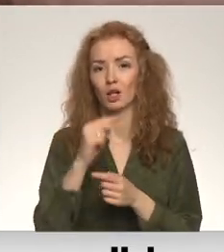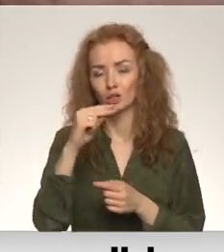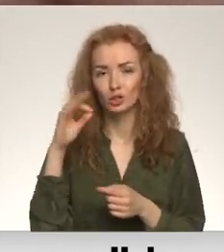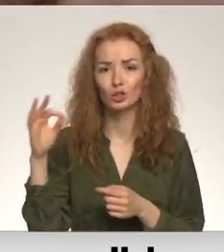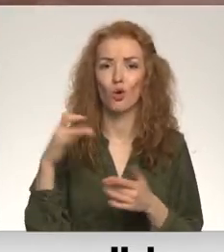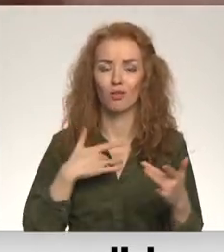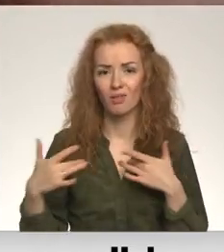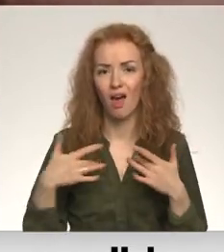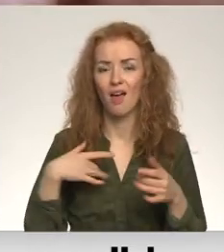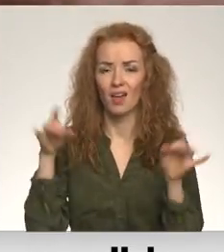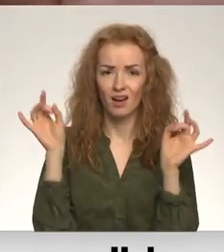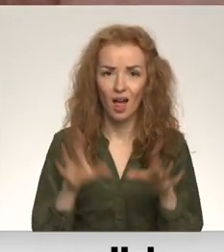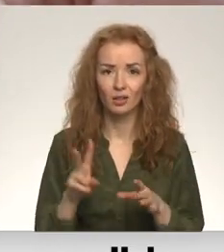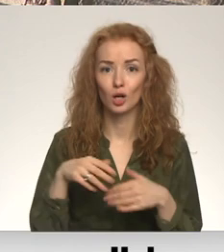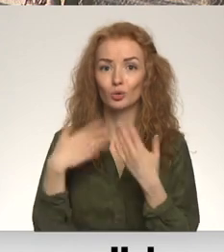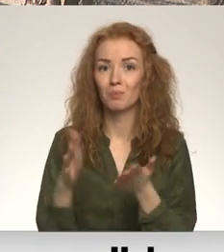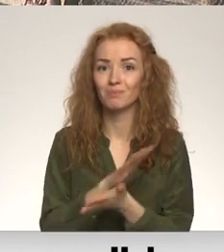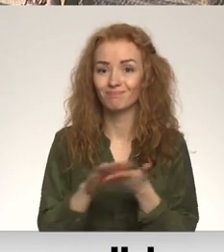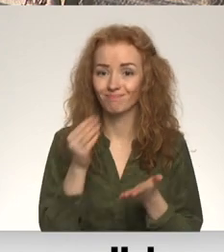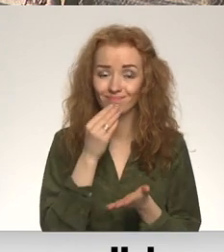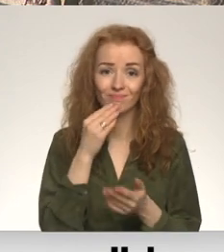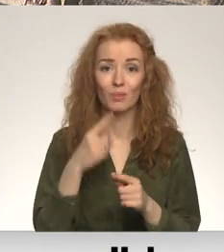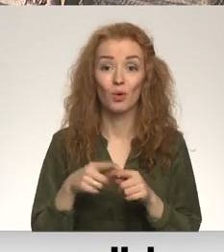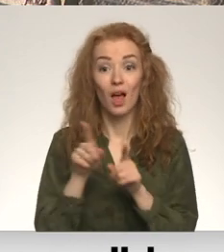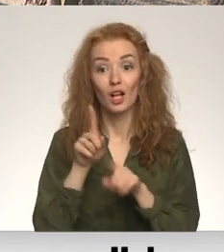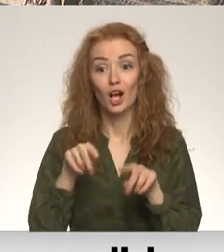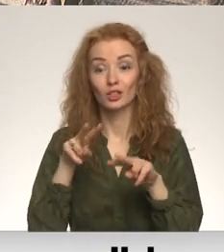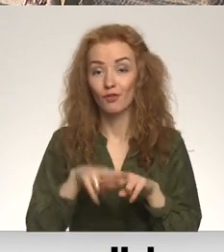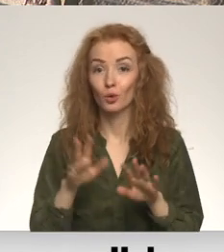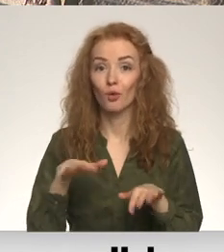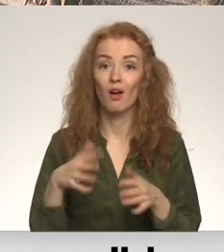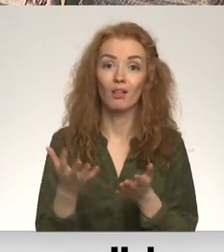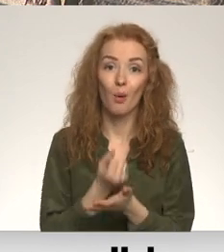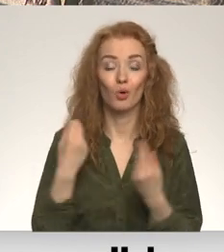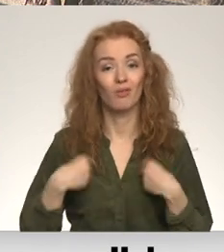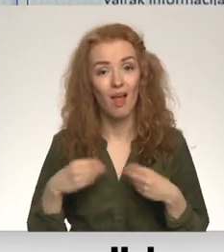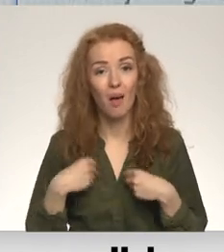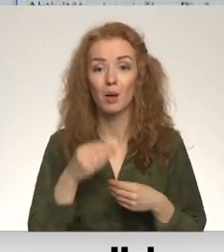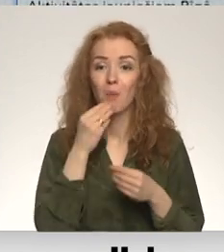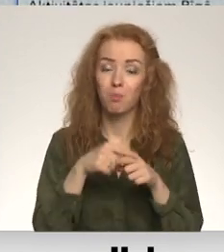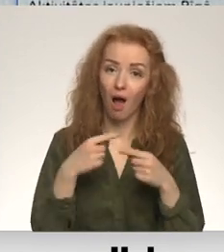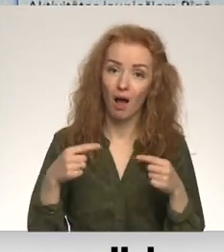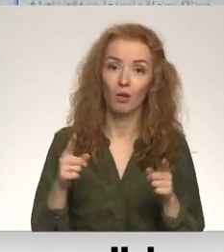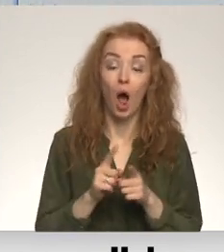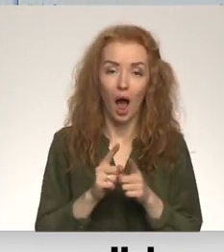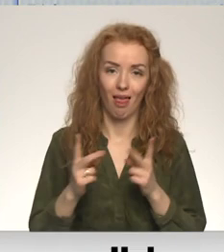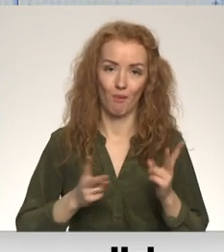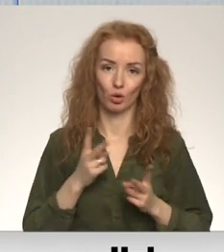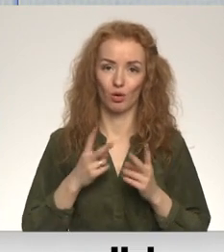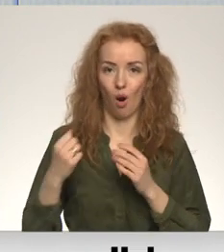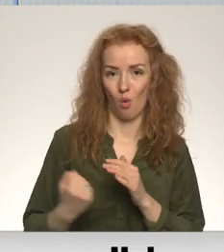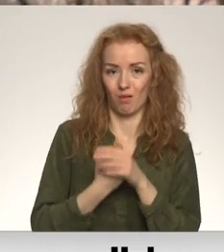zoodārzi, piesakās restorāni, kas par velti un atrodamas vietas, kur saņemt gan drēbes un pārtiku, gan arī emocionālo atbalstu.